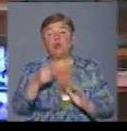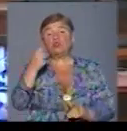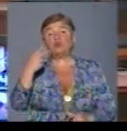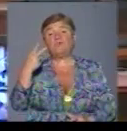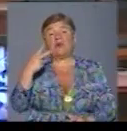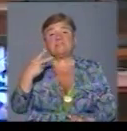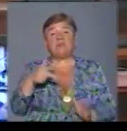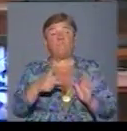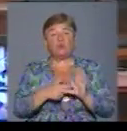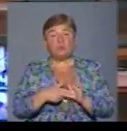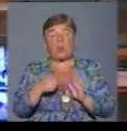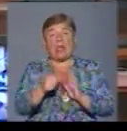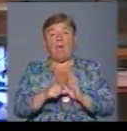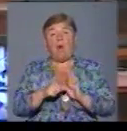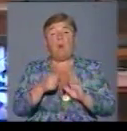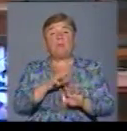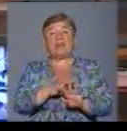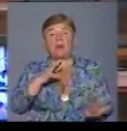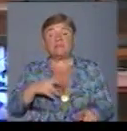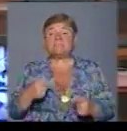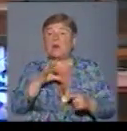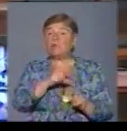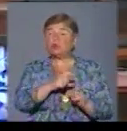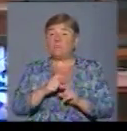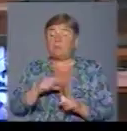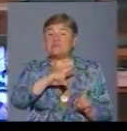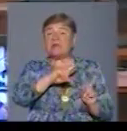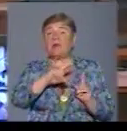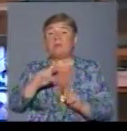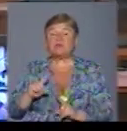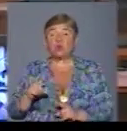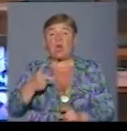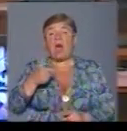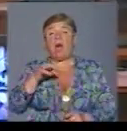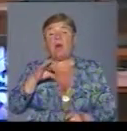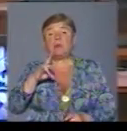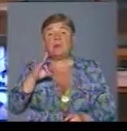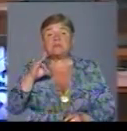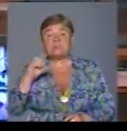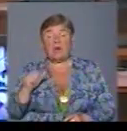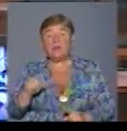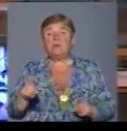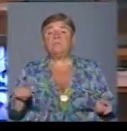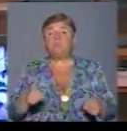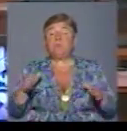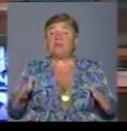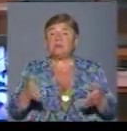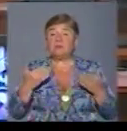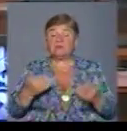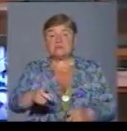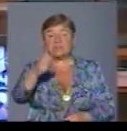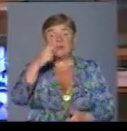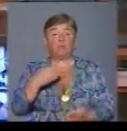128-ї гірсько-піхотної бригади. За словами речника голови Закарпатської ОДА Ярослава Галаса, родини загиблих отримають компенсацію з